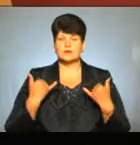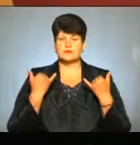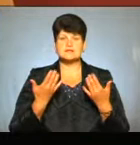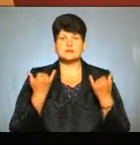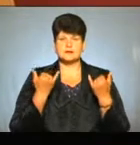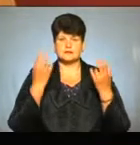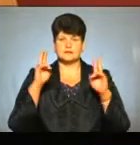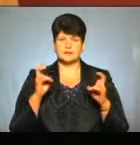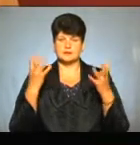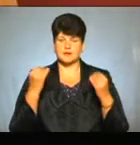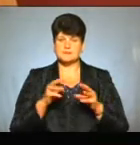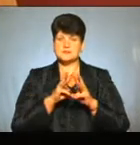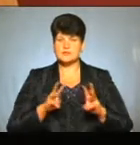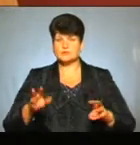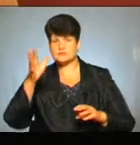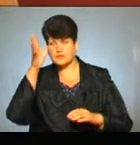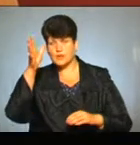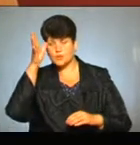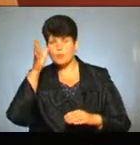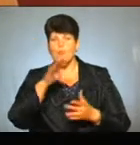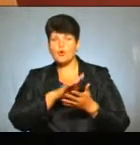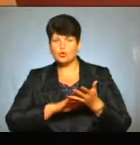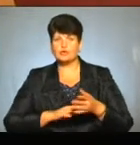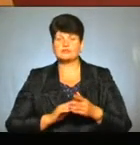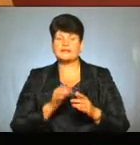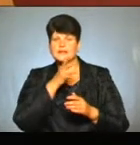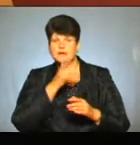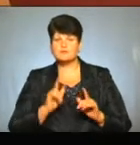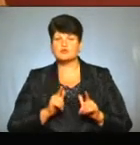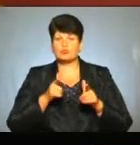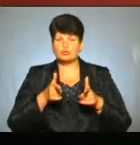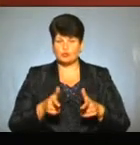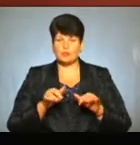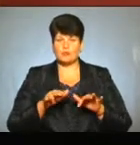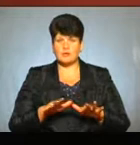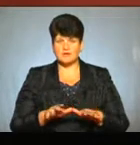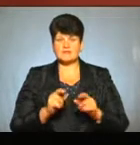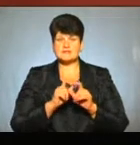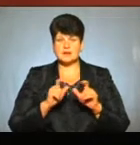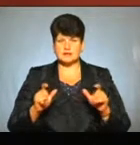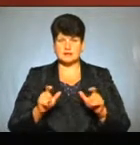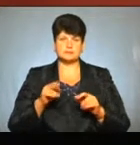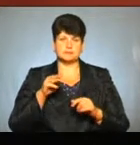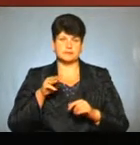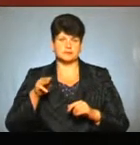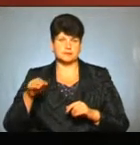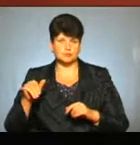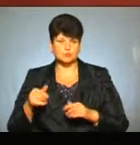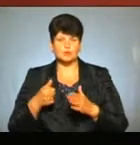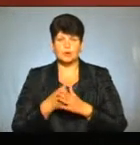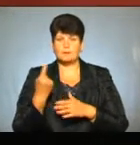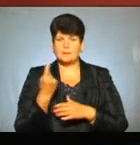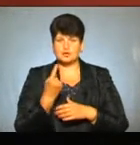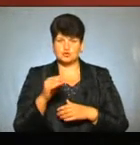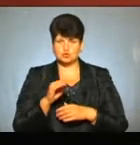Вітаю вас в ефірі «Тема дня». Міністерство освіти і науки продовжило терміни вступної кампанії до закладів профтехосвіти до 1 жовтня. Загалом